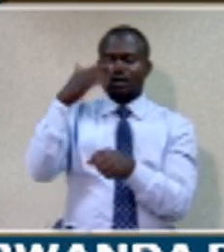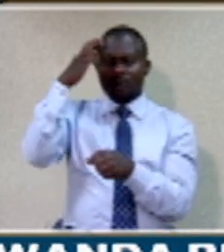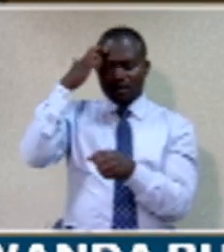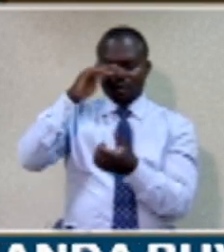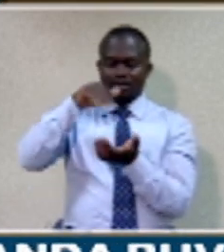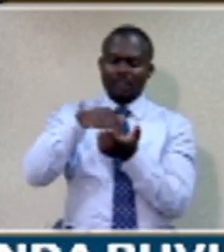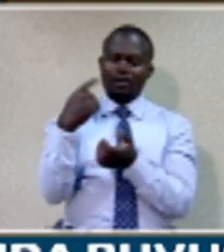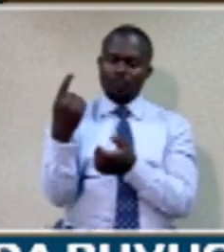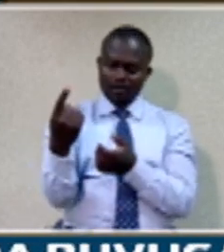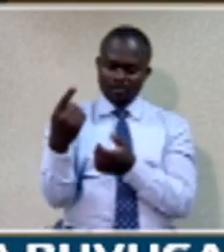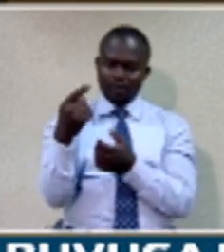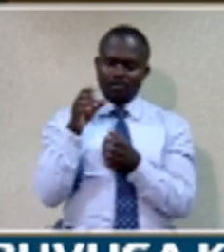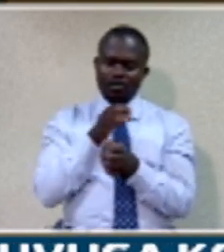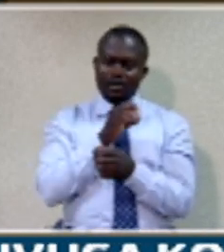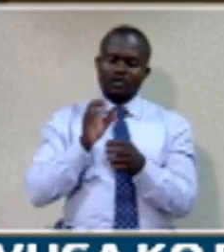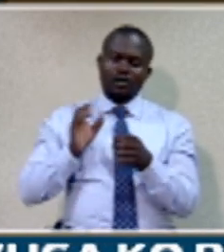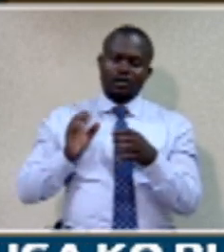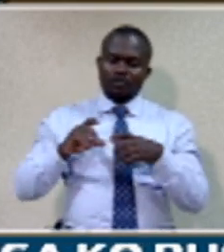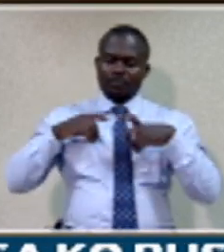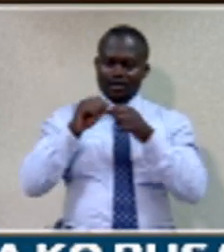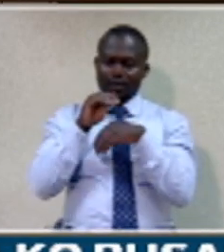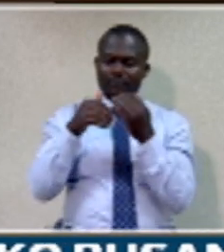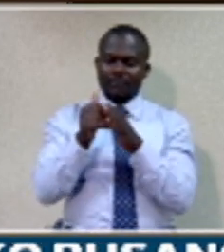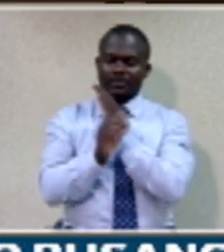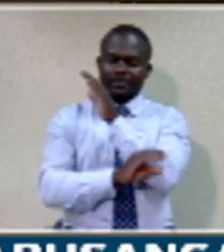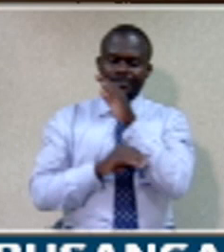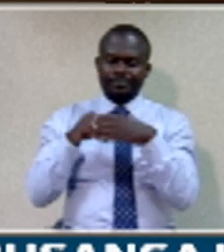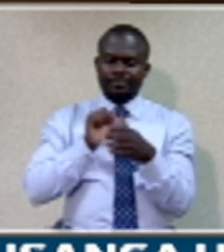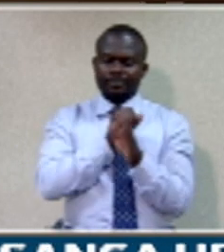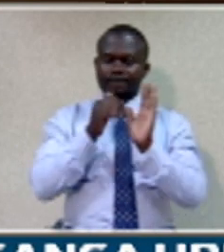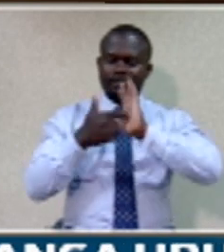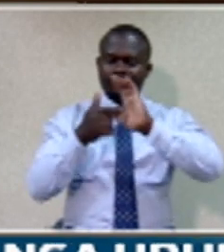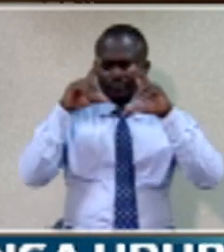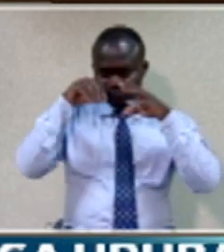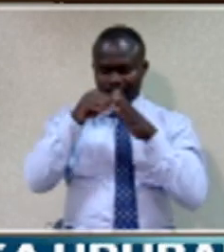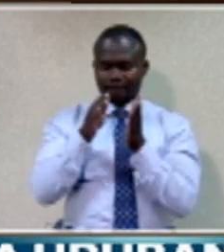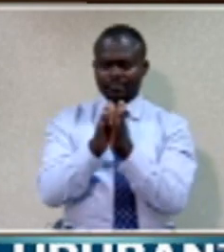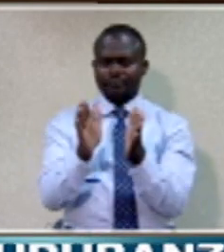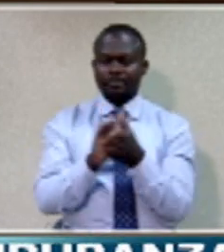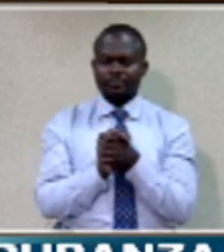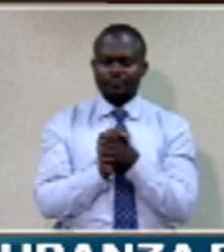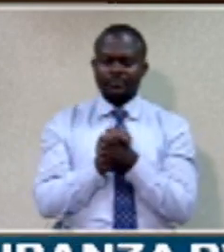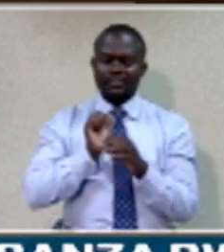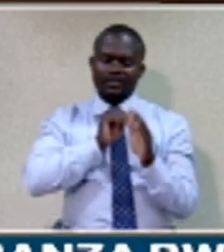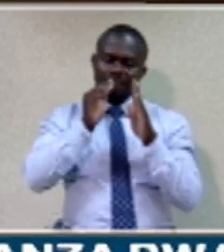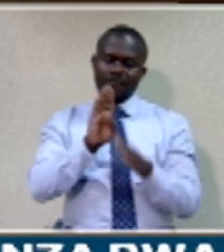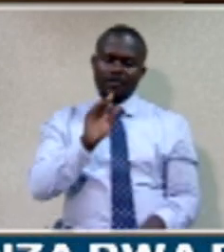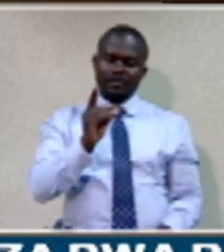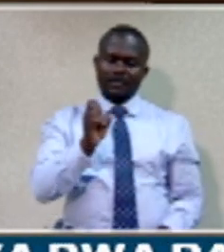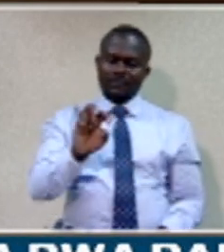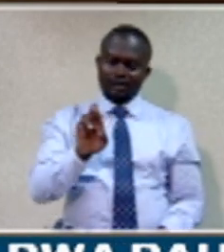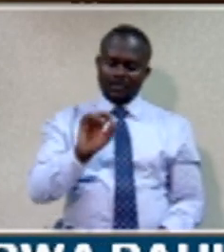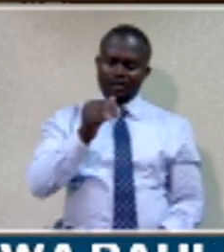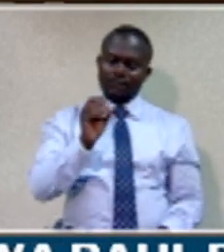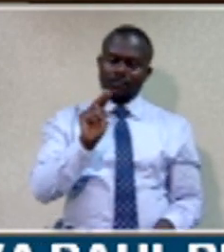rumwe. Komisiyo y'ububanyi n'amahanga, ubutwererane n'umutekano muri Sena ni igaragaza iyi sura muri rusange. Senateri Bideri John Bones